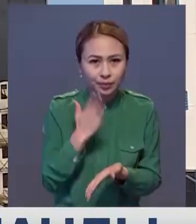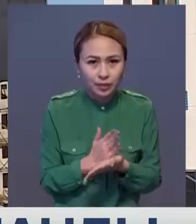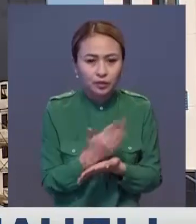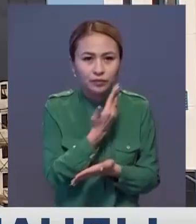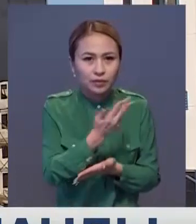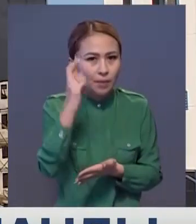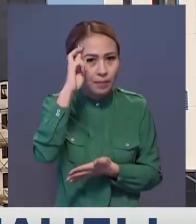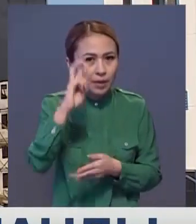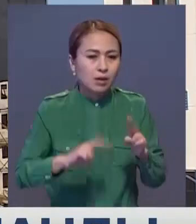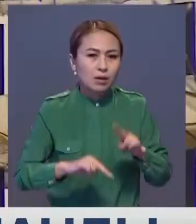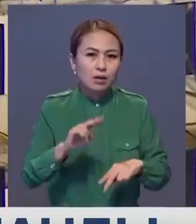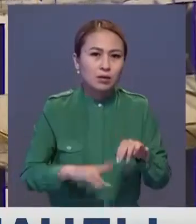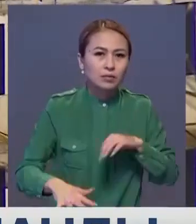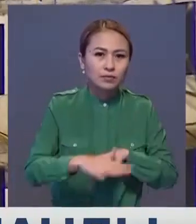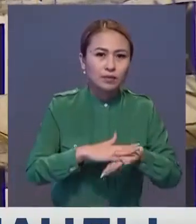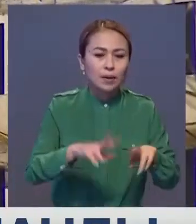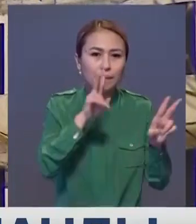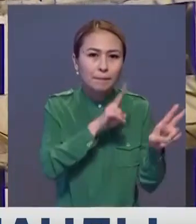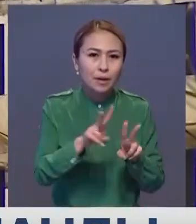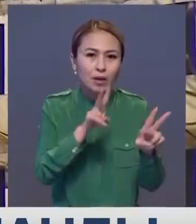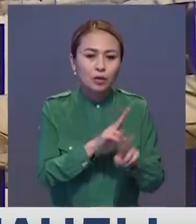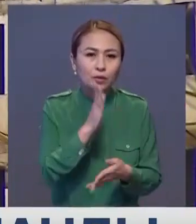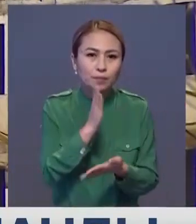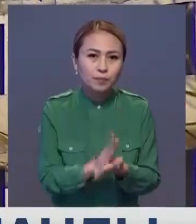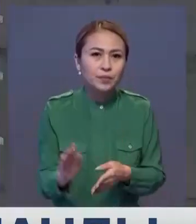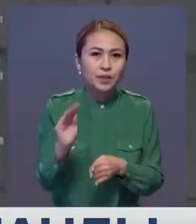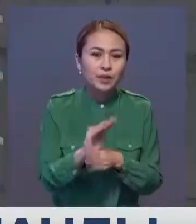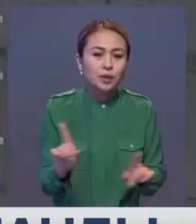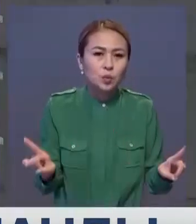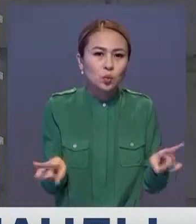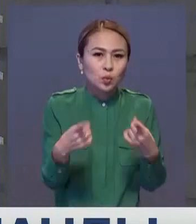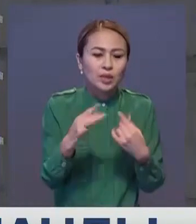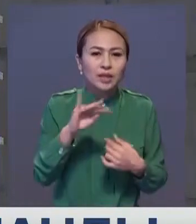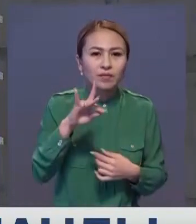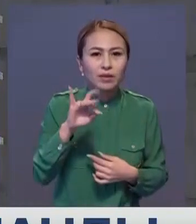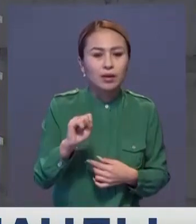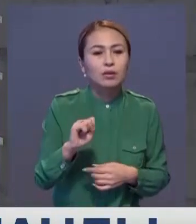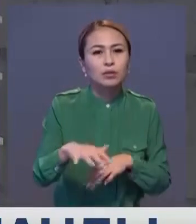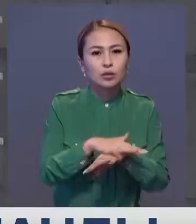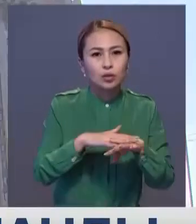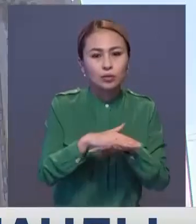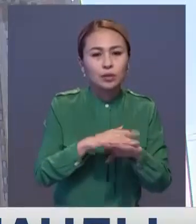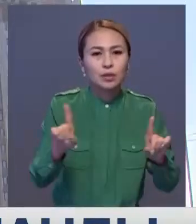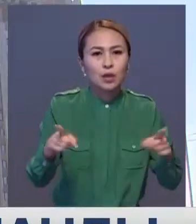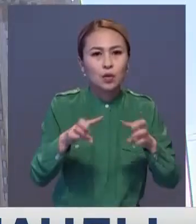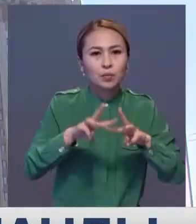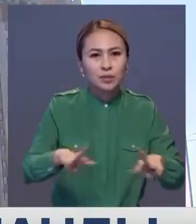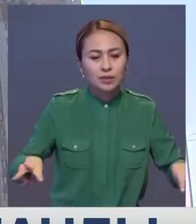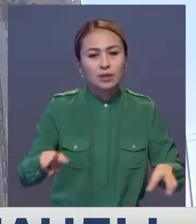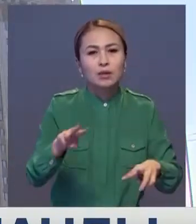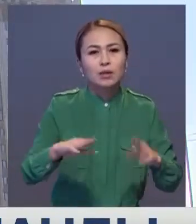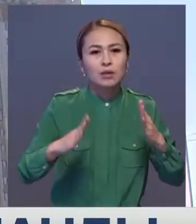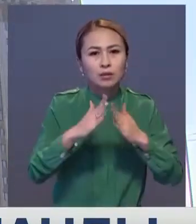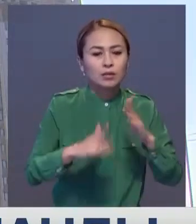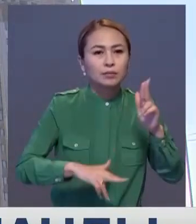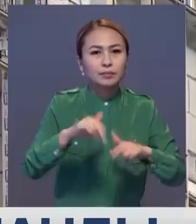мемлекет құрылыс нарығындағы жағдайды жіті бақылауында ұстайды. Бұл индустрия және инфрақұрылымдық даму министрлігі ұсынған баспана құрылысын